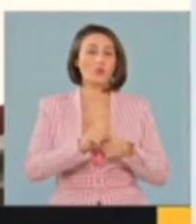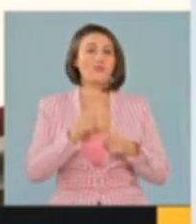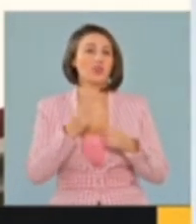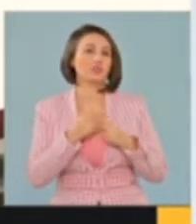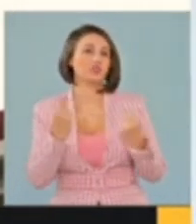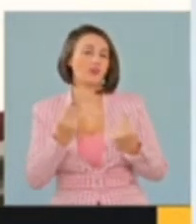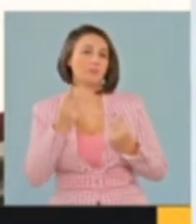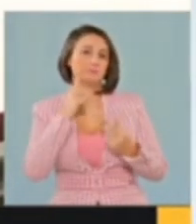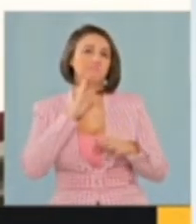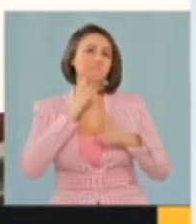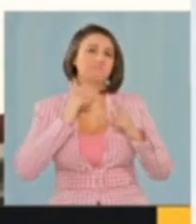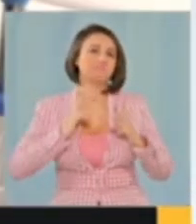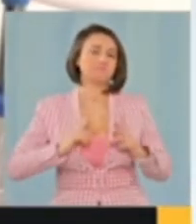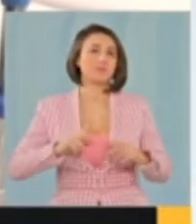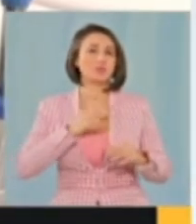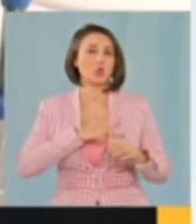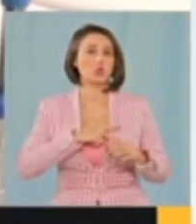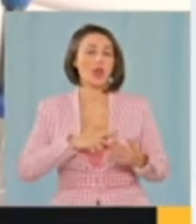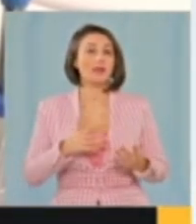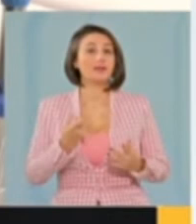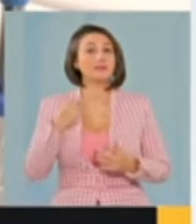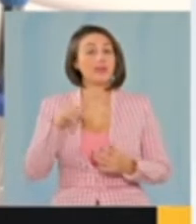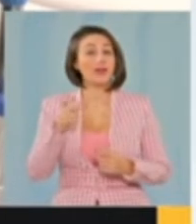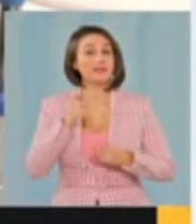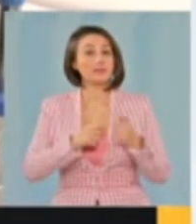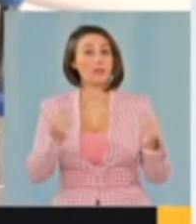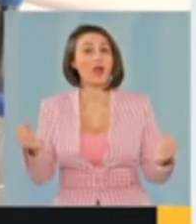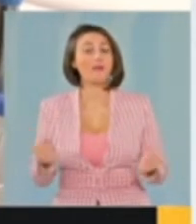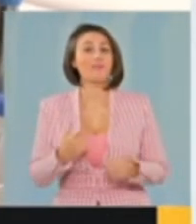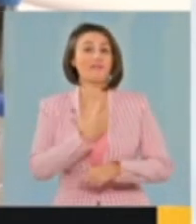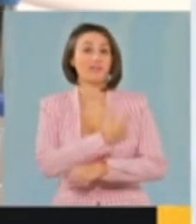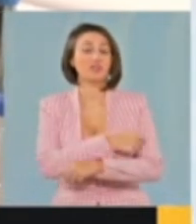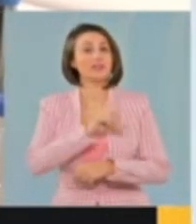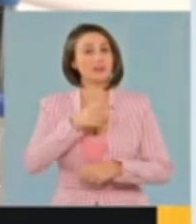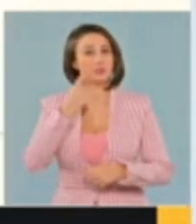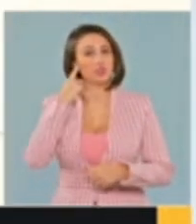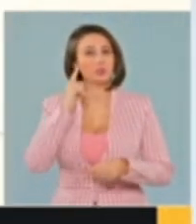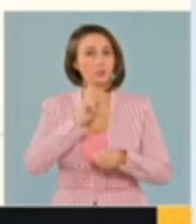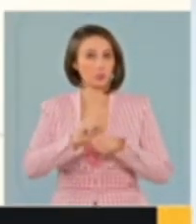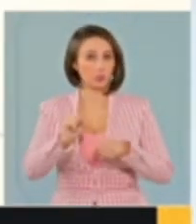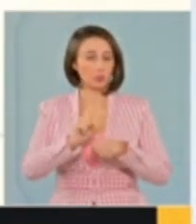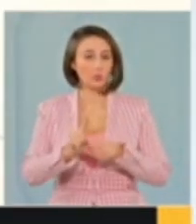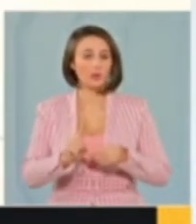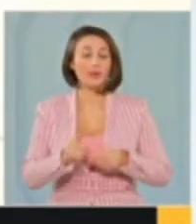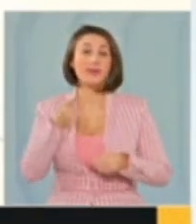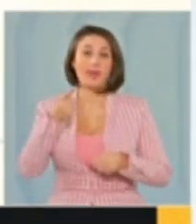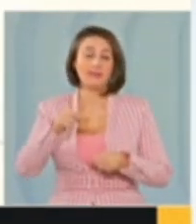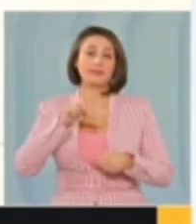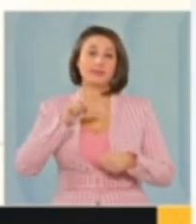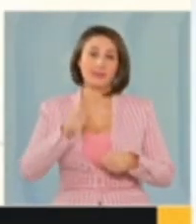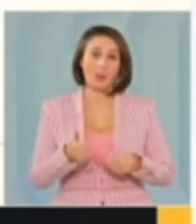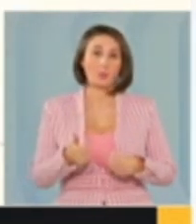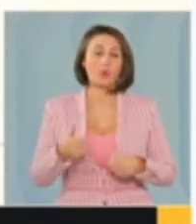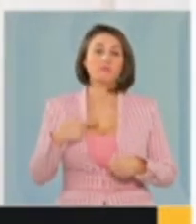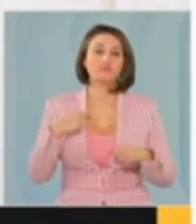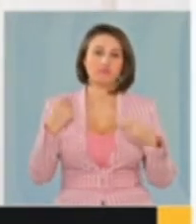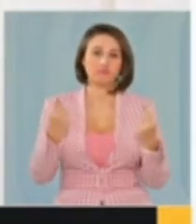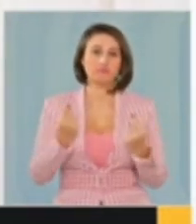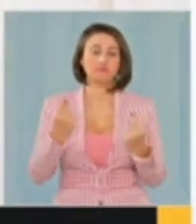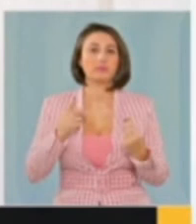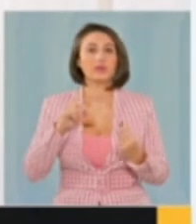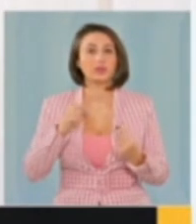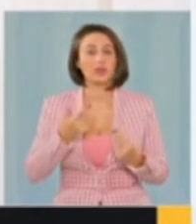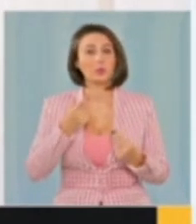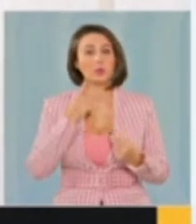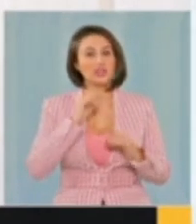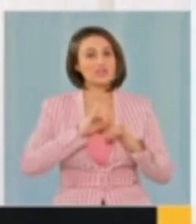anumit confort social. Însă despre campania de vaccinare trebuie să știm un lucru. Ea trebuie să, ca să fie eficientă, trebuie să